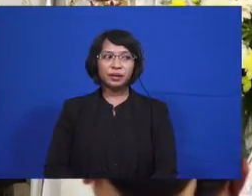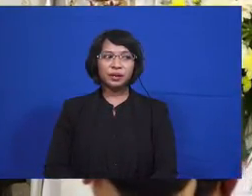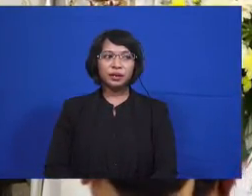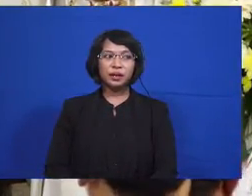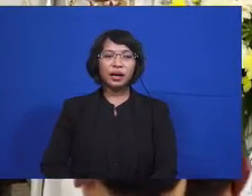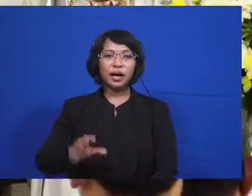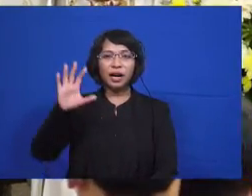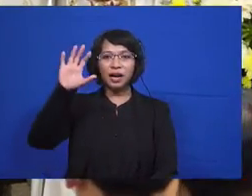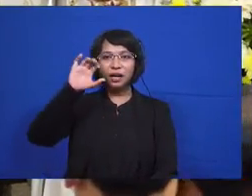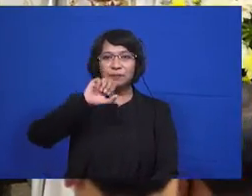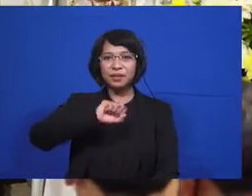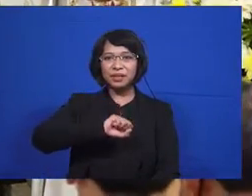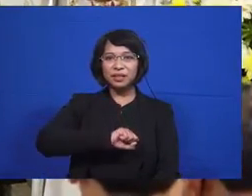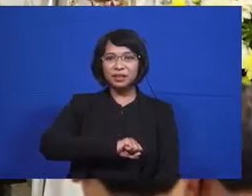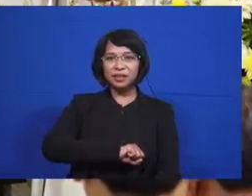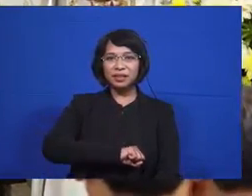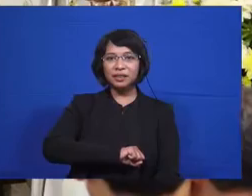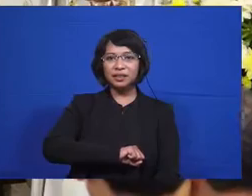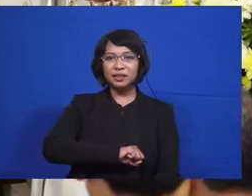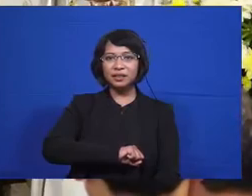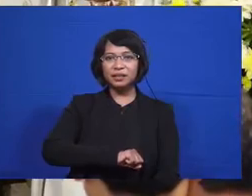Kudus.